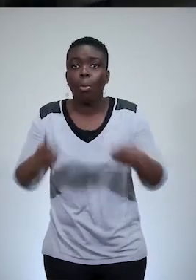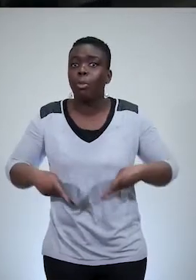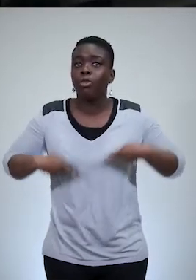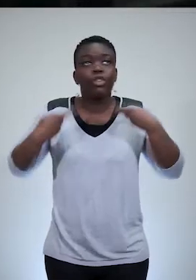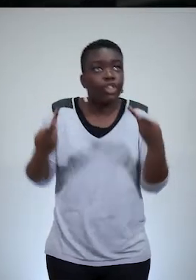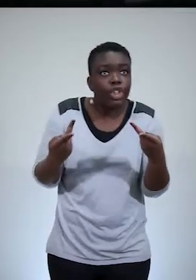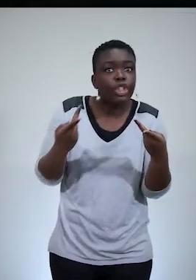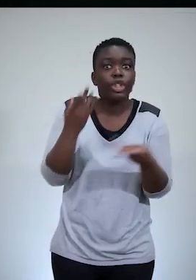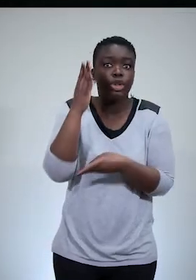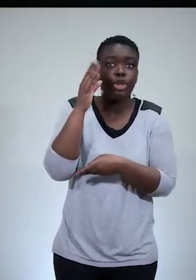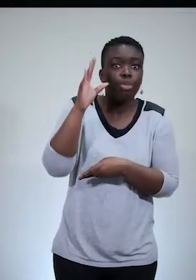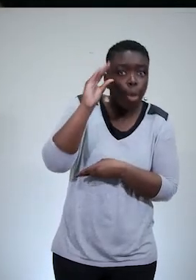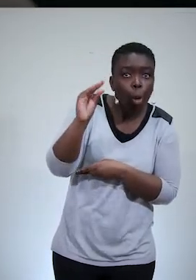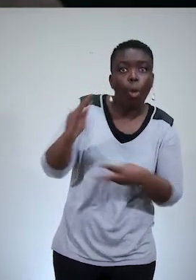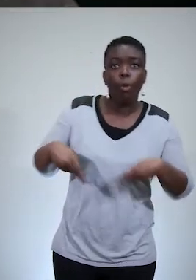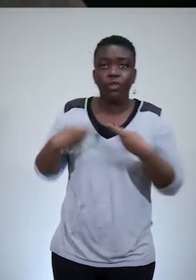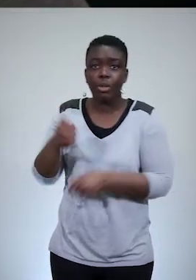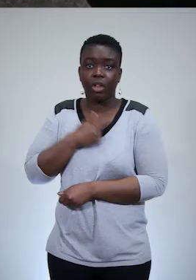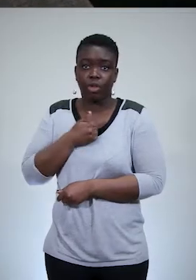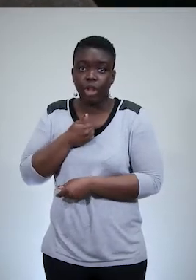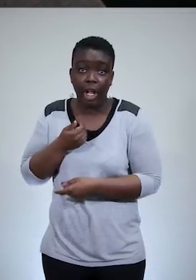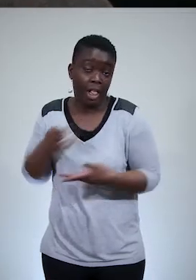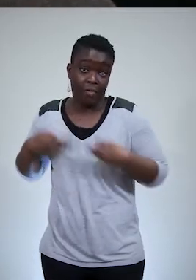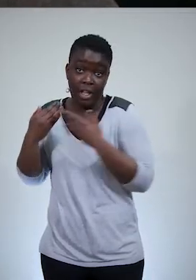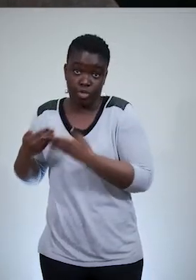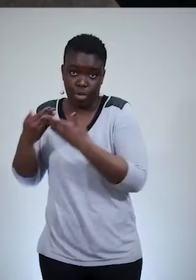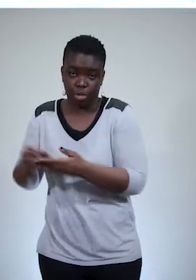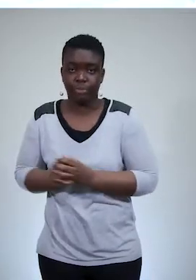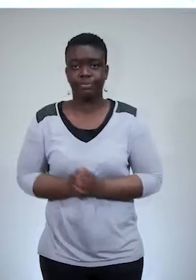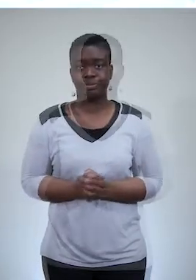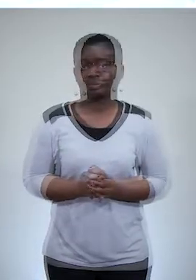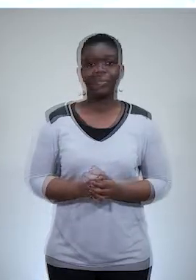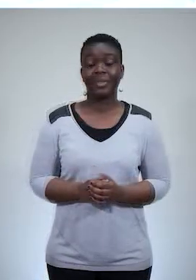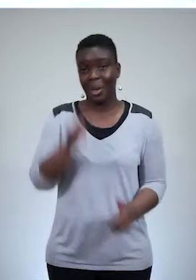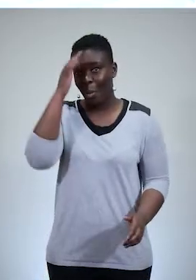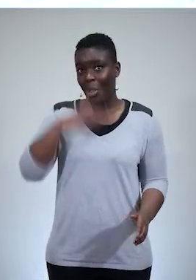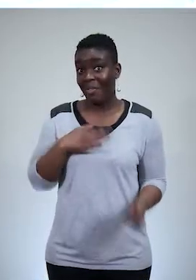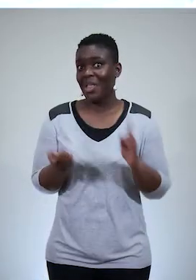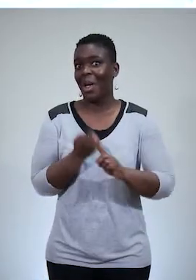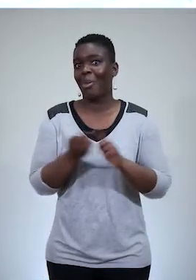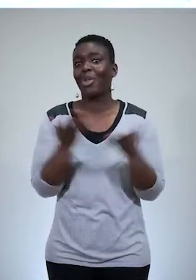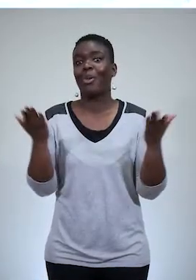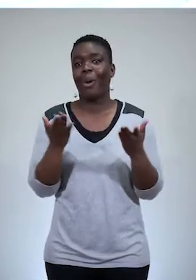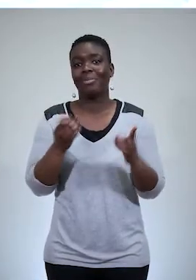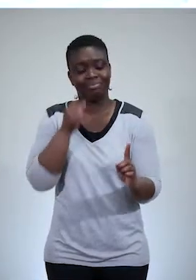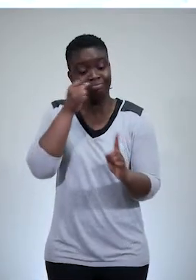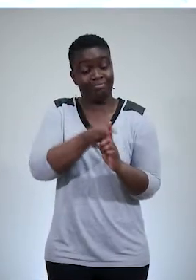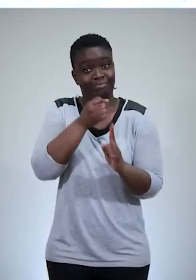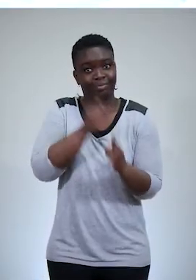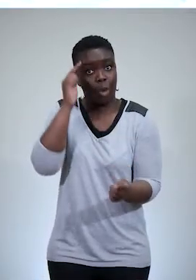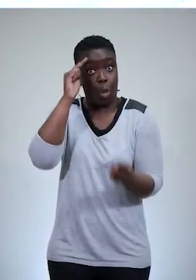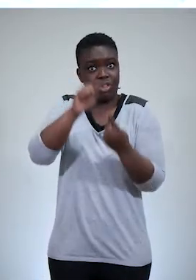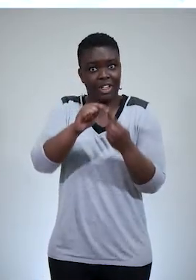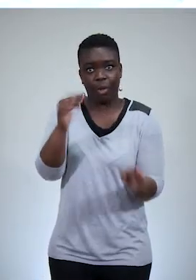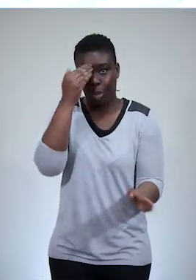mon alternance, j'ai décidé de continuer à être bénévole au sein de la FEDE. Alors, je coach des jeunes en situation de